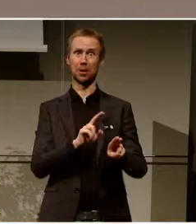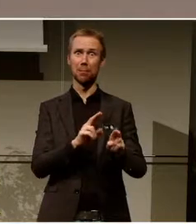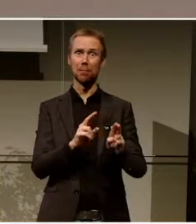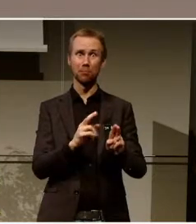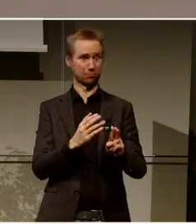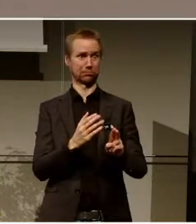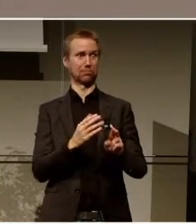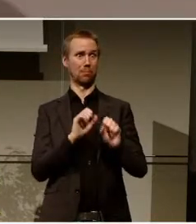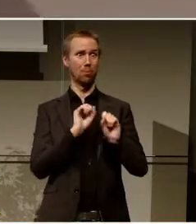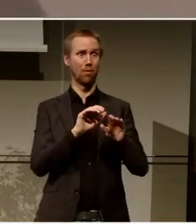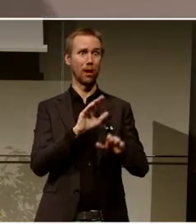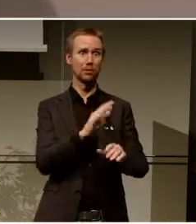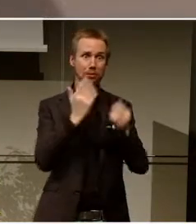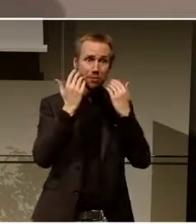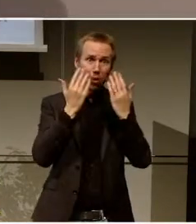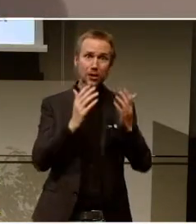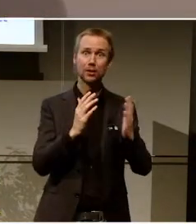mycket.